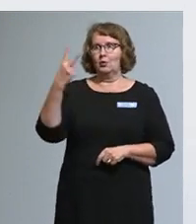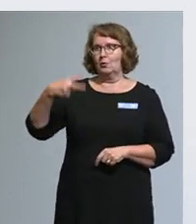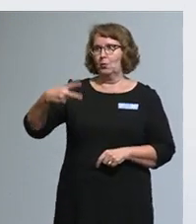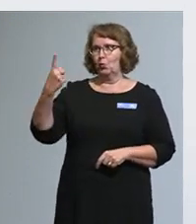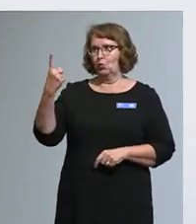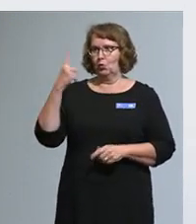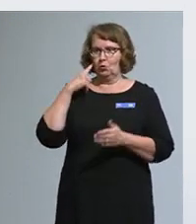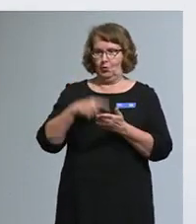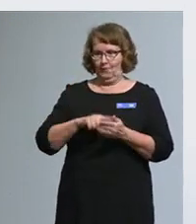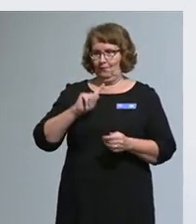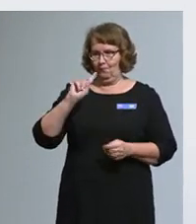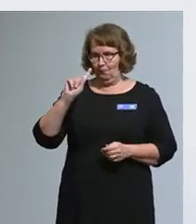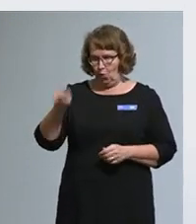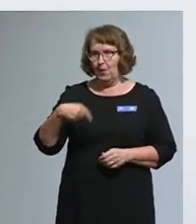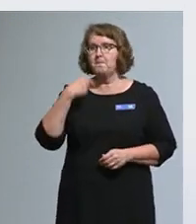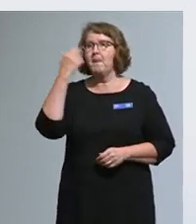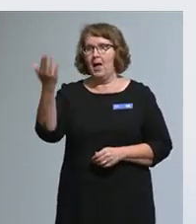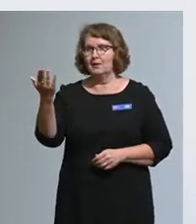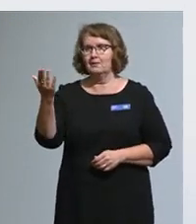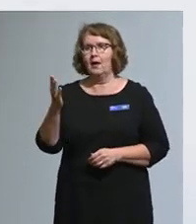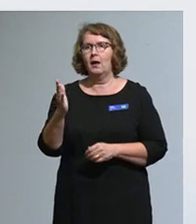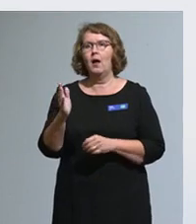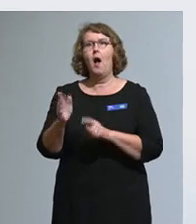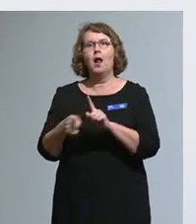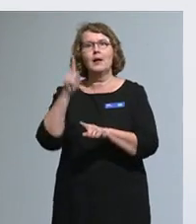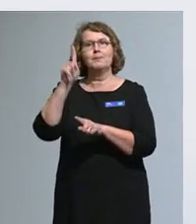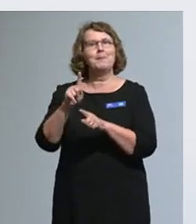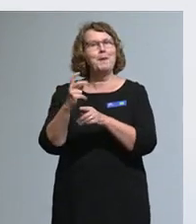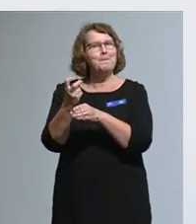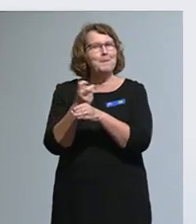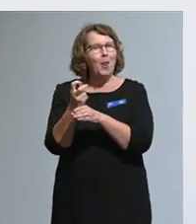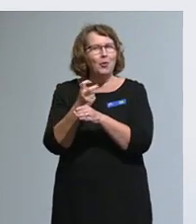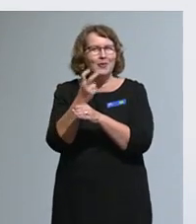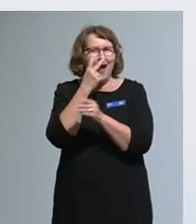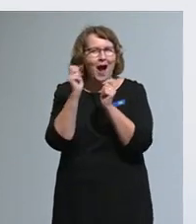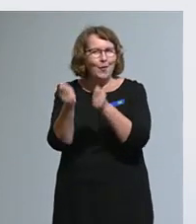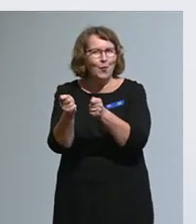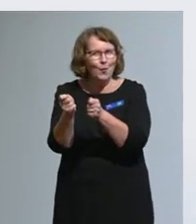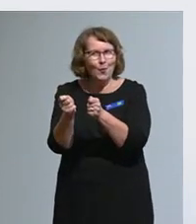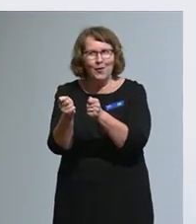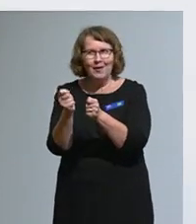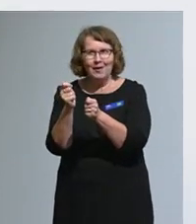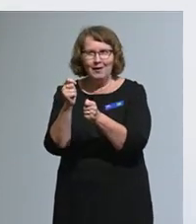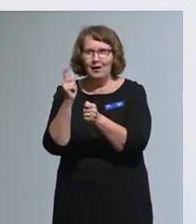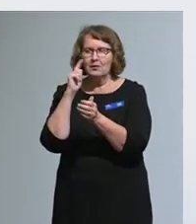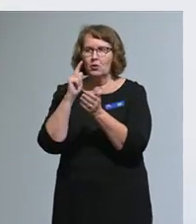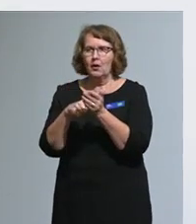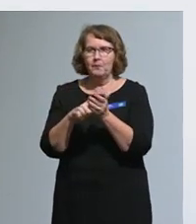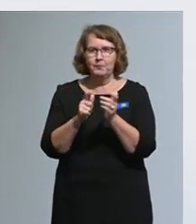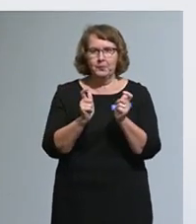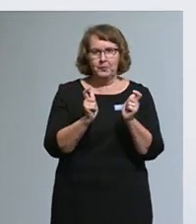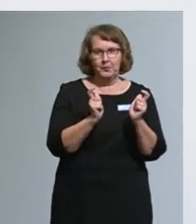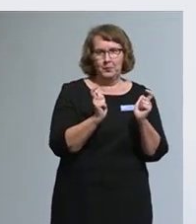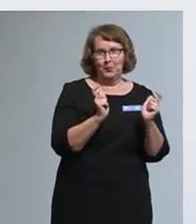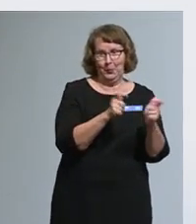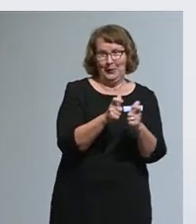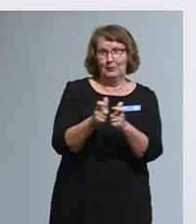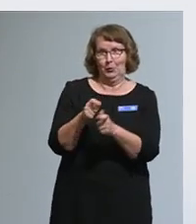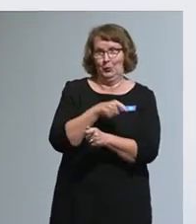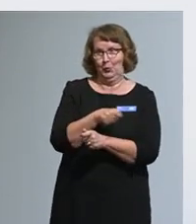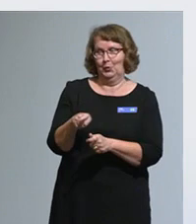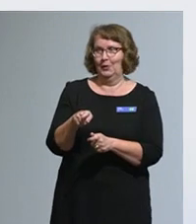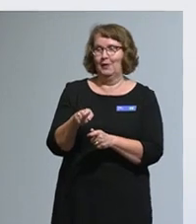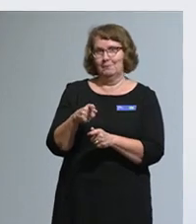päästä, toteutetaan ensimmäiset pilottihaut, jossa yhdistykset sitten voi olla ensimmäisinä hakijoina.